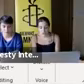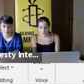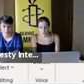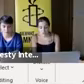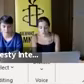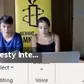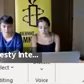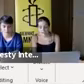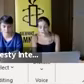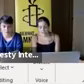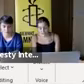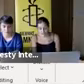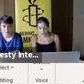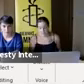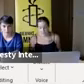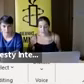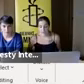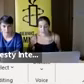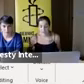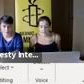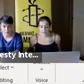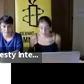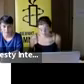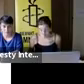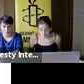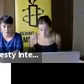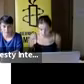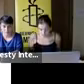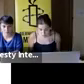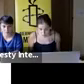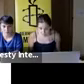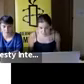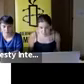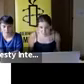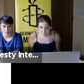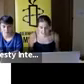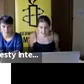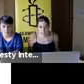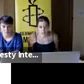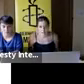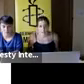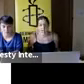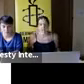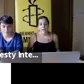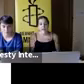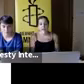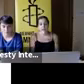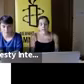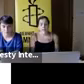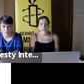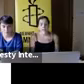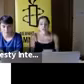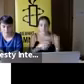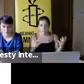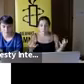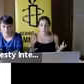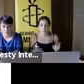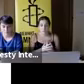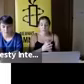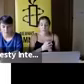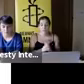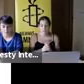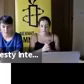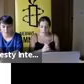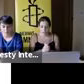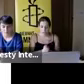Υπογραμμίζοντας ότι η δουλειά που κάνει και η Καταρίνα, στην οποία αναφέρθηκε και η Καταρίνα στη Σουηδία, αφορά ένα σώμα δουλειάς